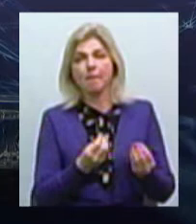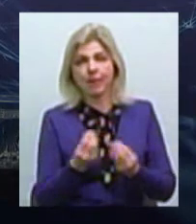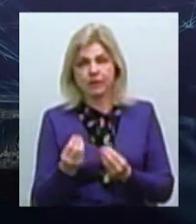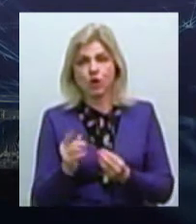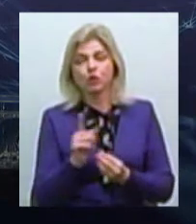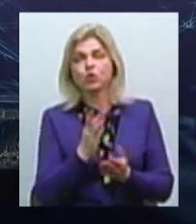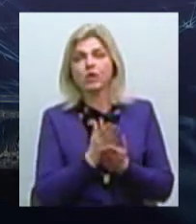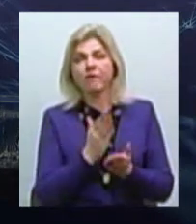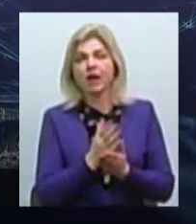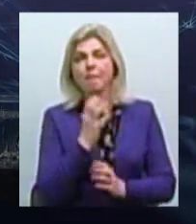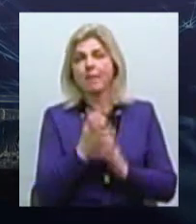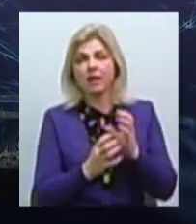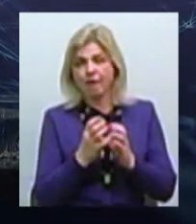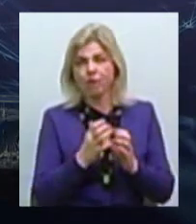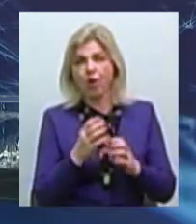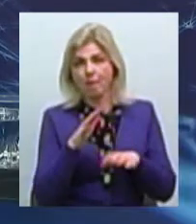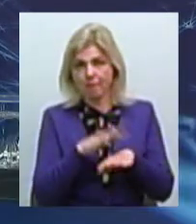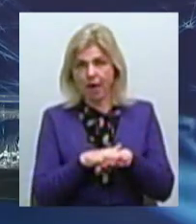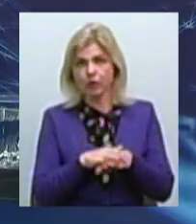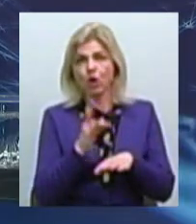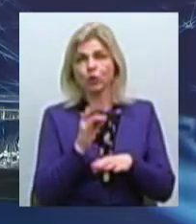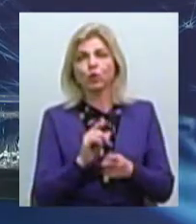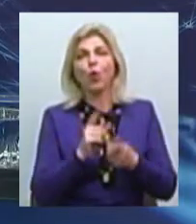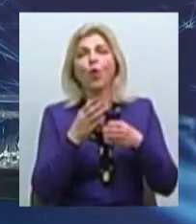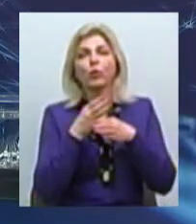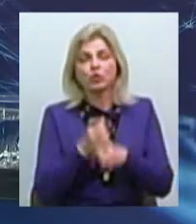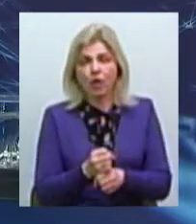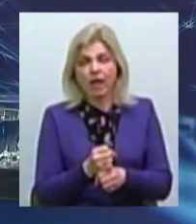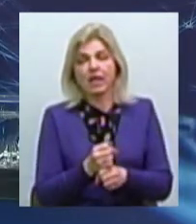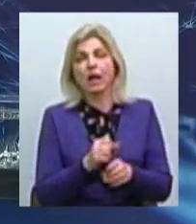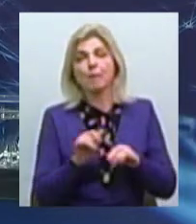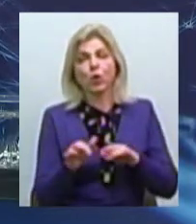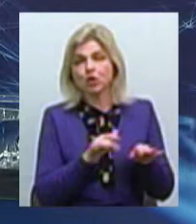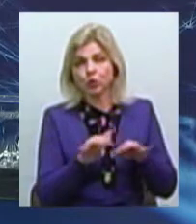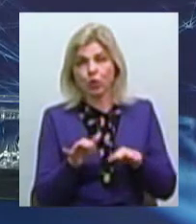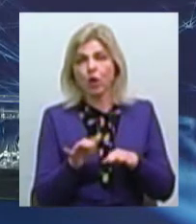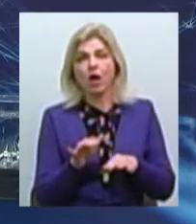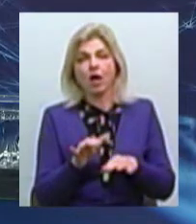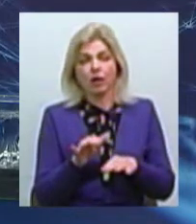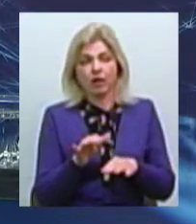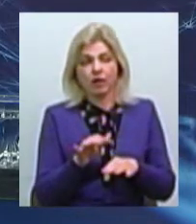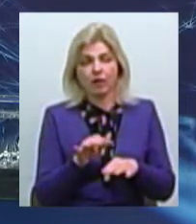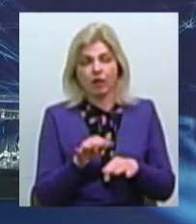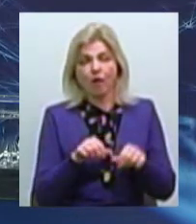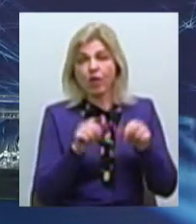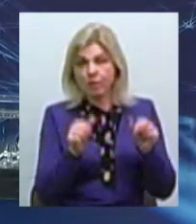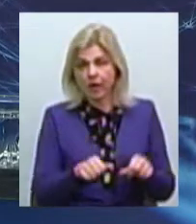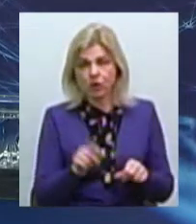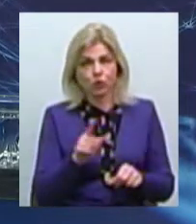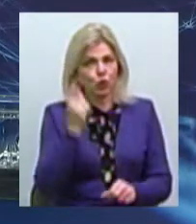банк но при этом упростили процедуру переоформления настолько что ну даже думать не надо было